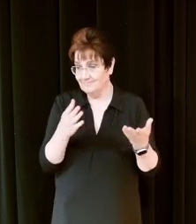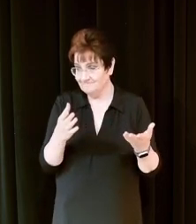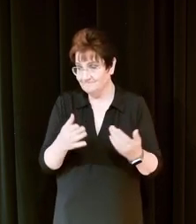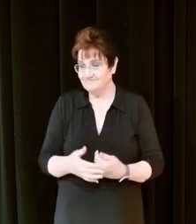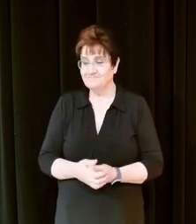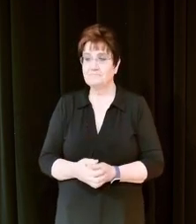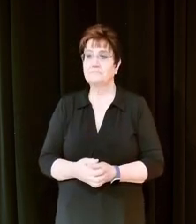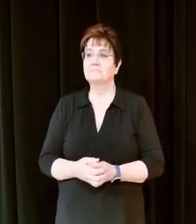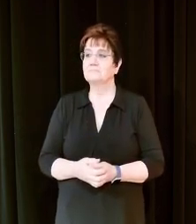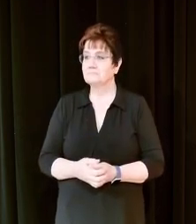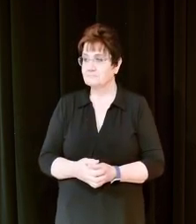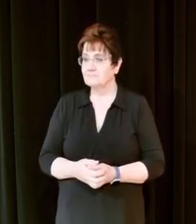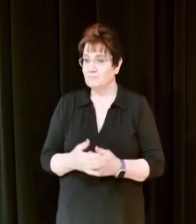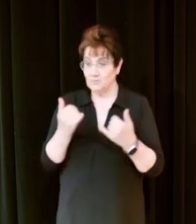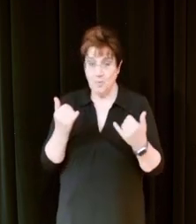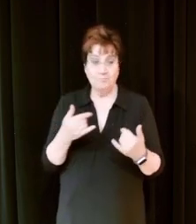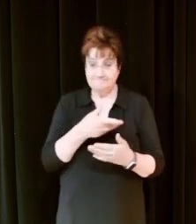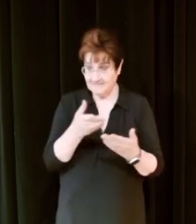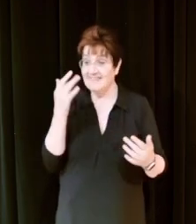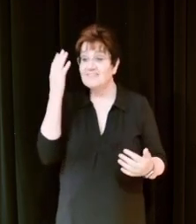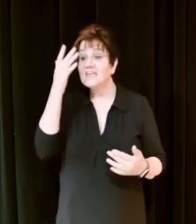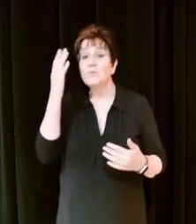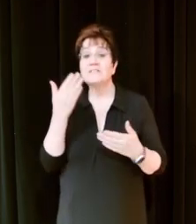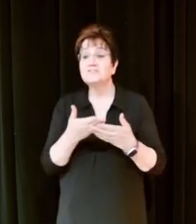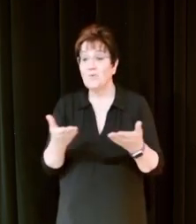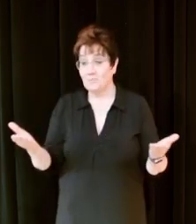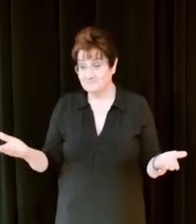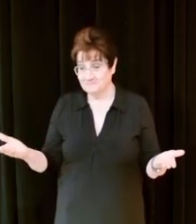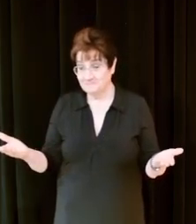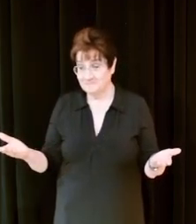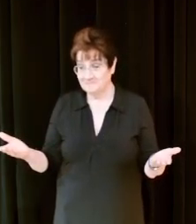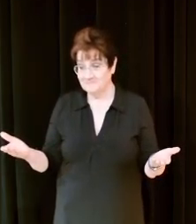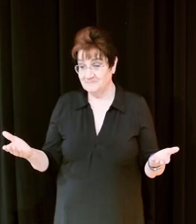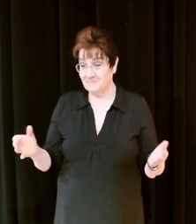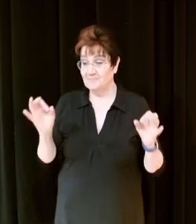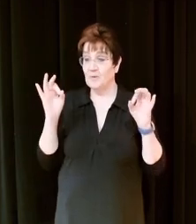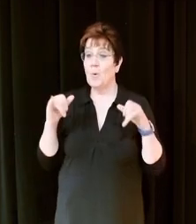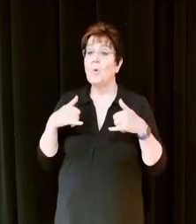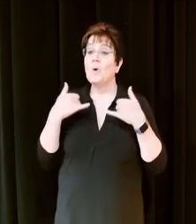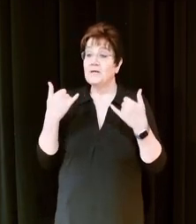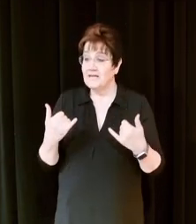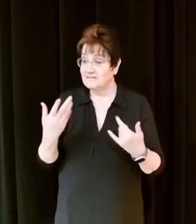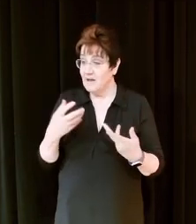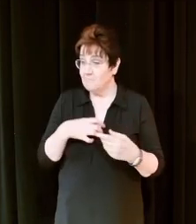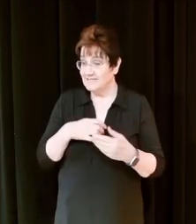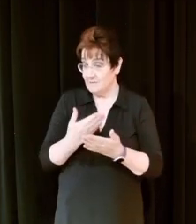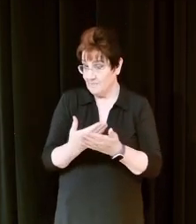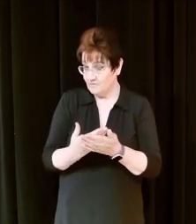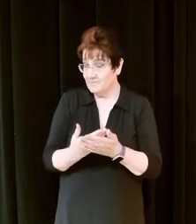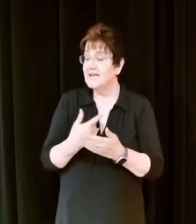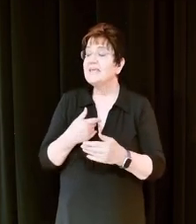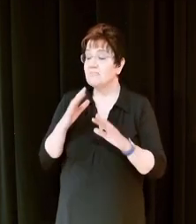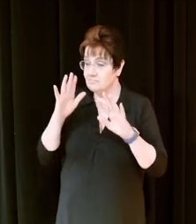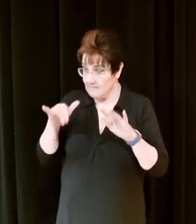So, das zur Theorie. Und jetzt schauen wir mal in ein Patientenbeispiel miteinander. Ich bin autorisiert, darüber